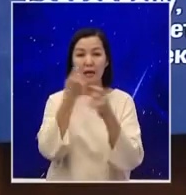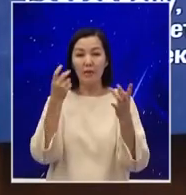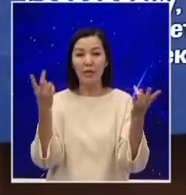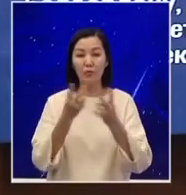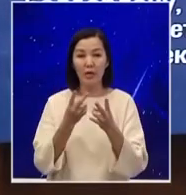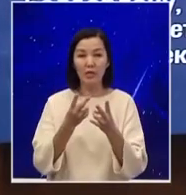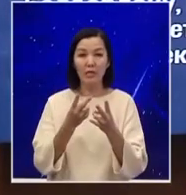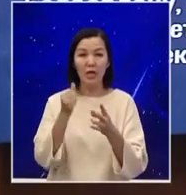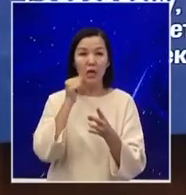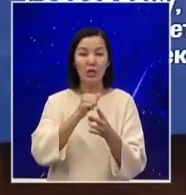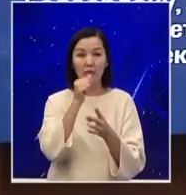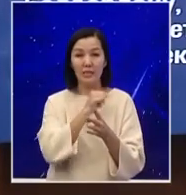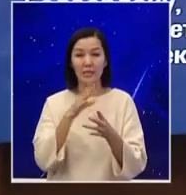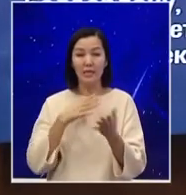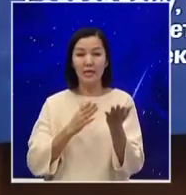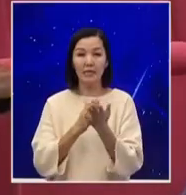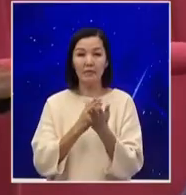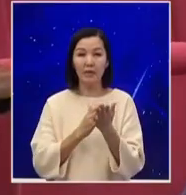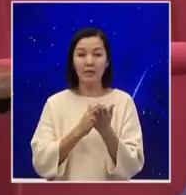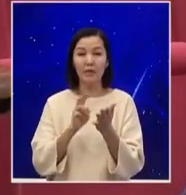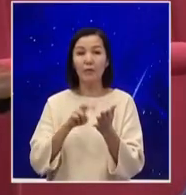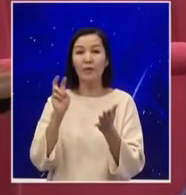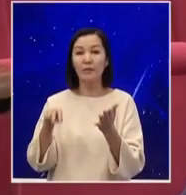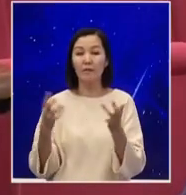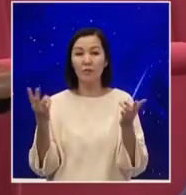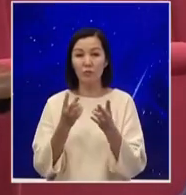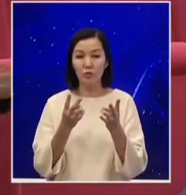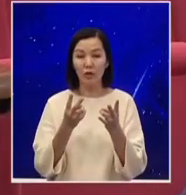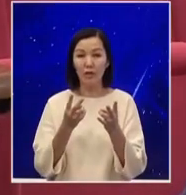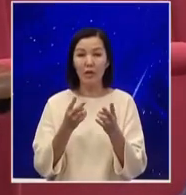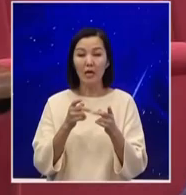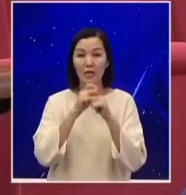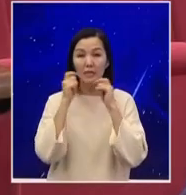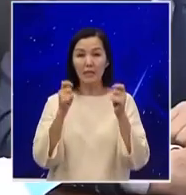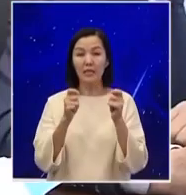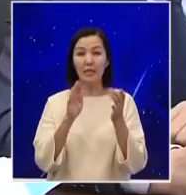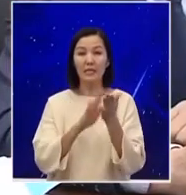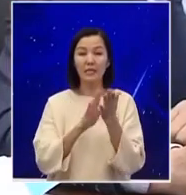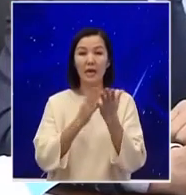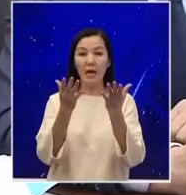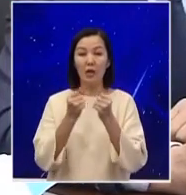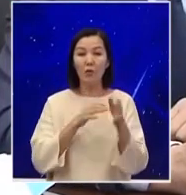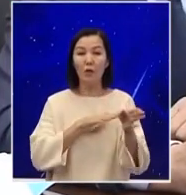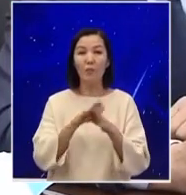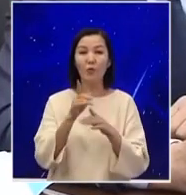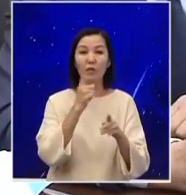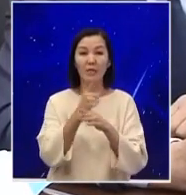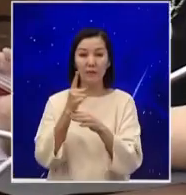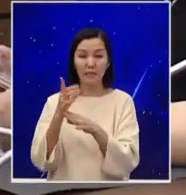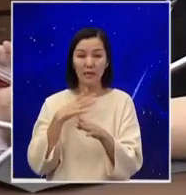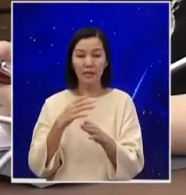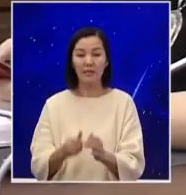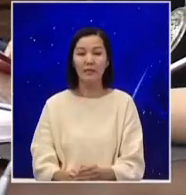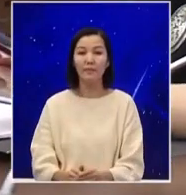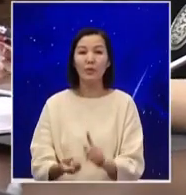қажет. Жасырған жағдайда қызметімен қоштасуы мүмкін. Сондай-ақ сыйлық және сыйақы алуға толықтай тыйым салынған.